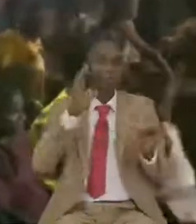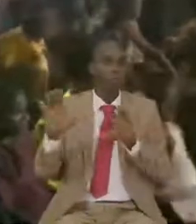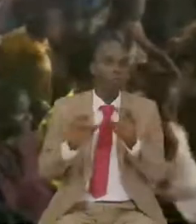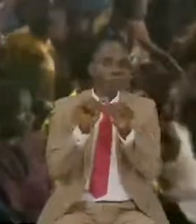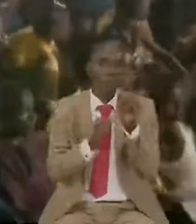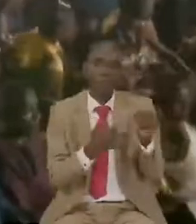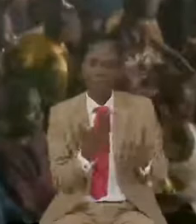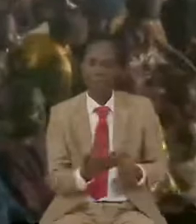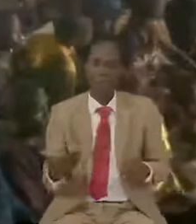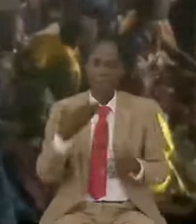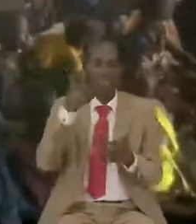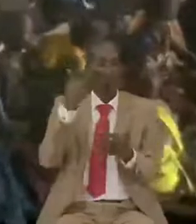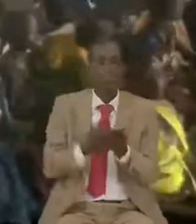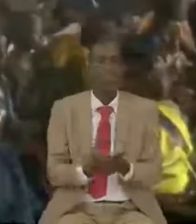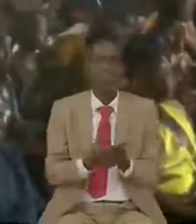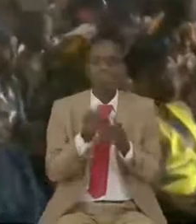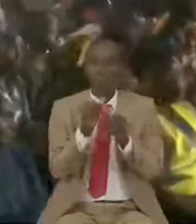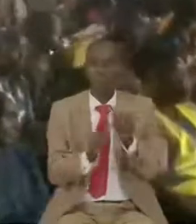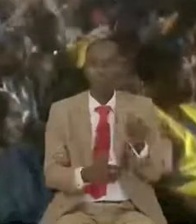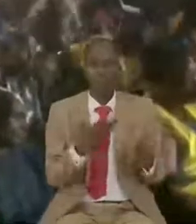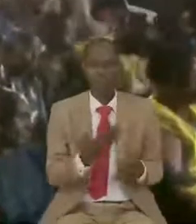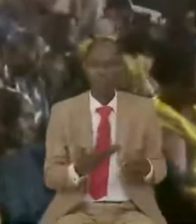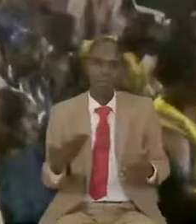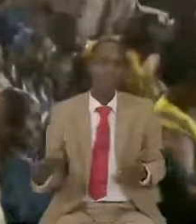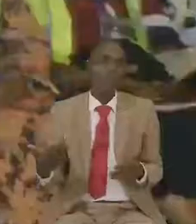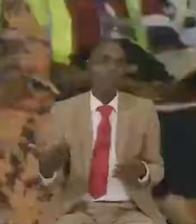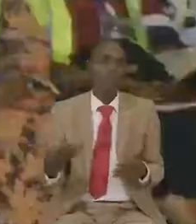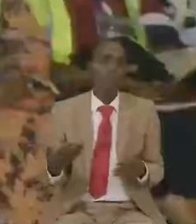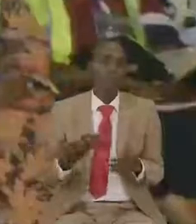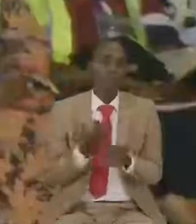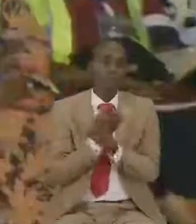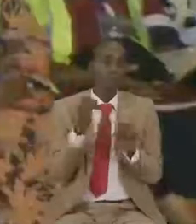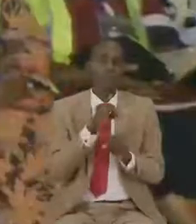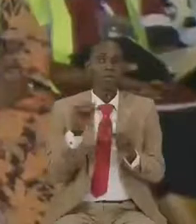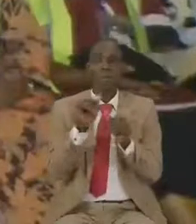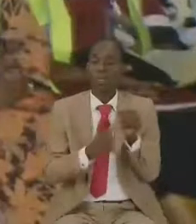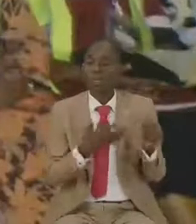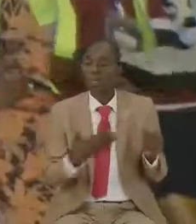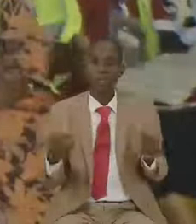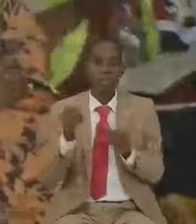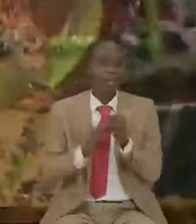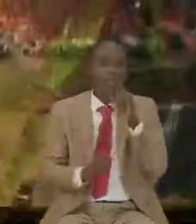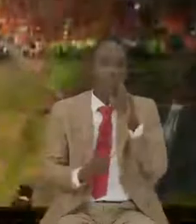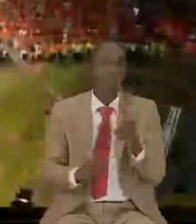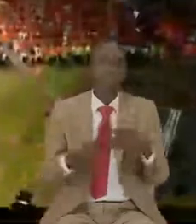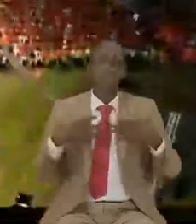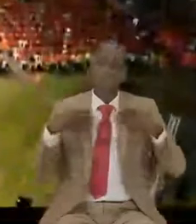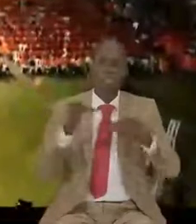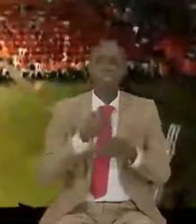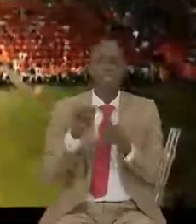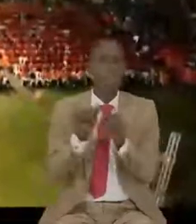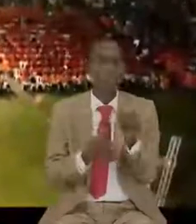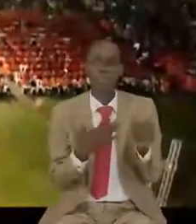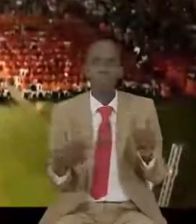le Seigneur fera tout. Le Seigneur fera toutes choses bonnes pour vous. Le Seigneur fera